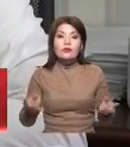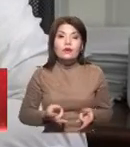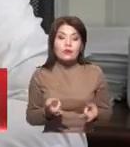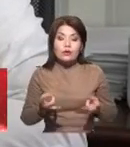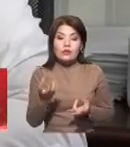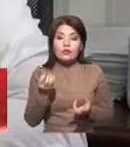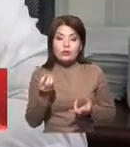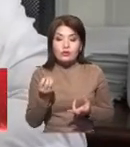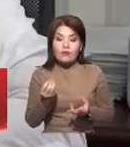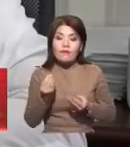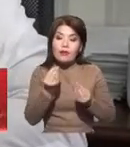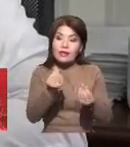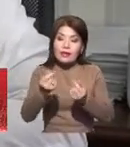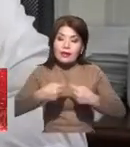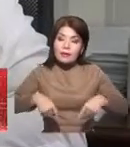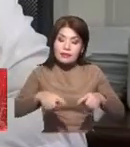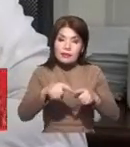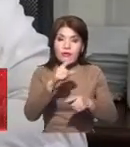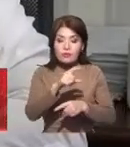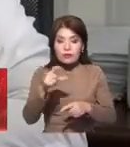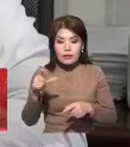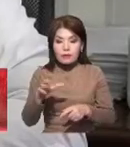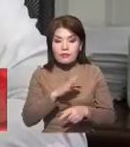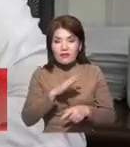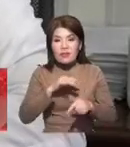есть именно влияние общественного мнения на некоторые решения,